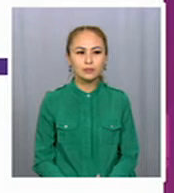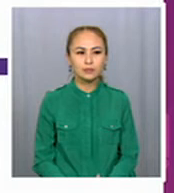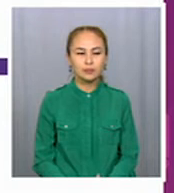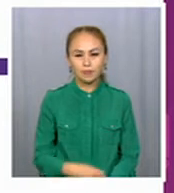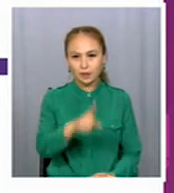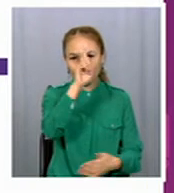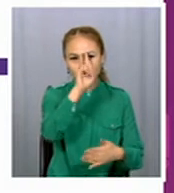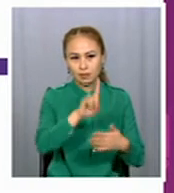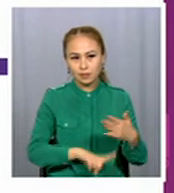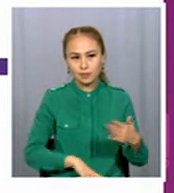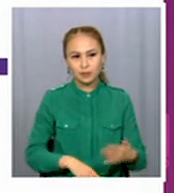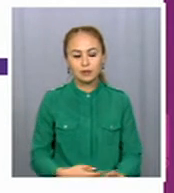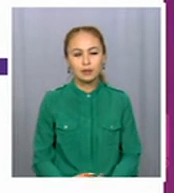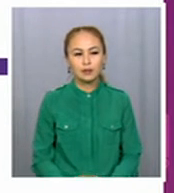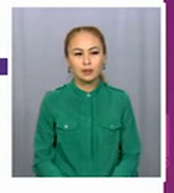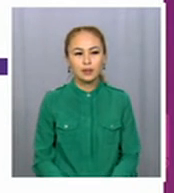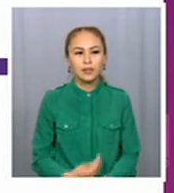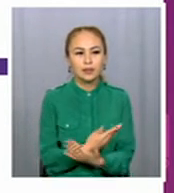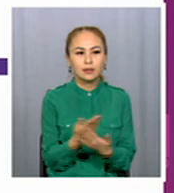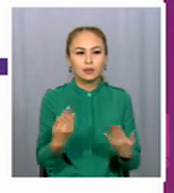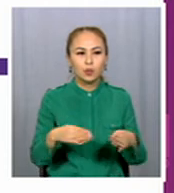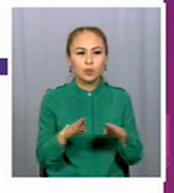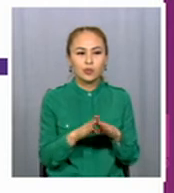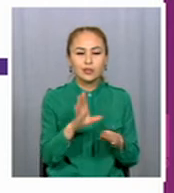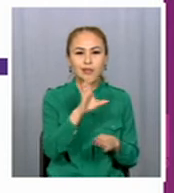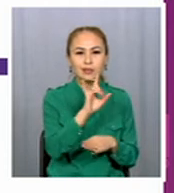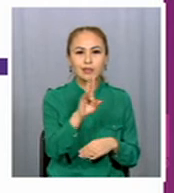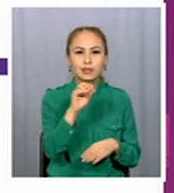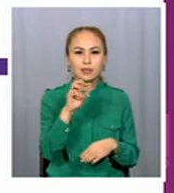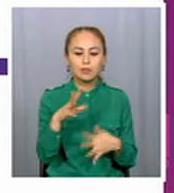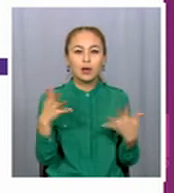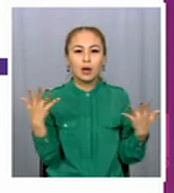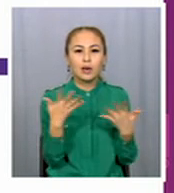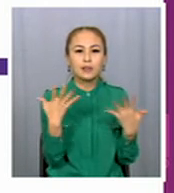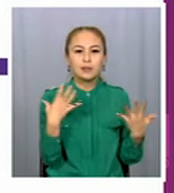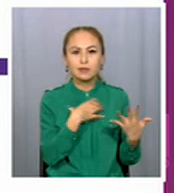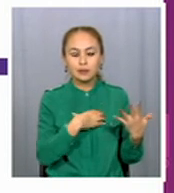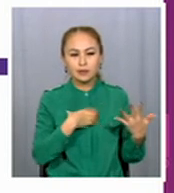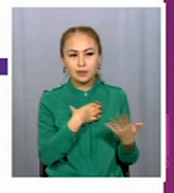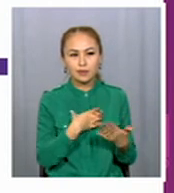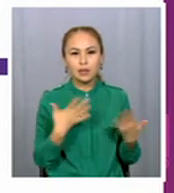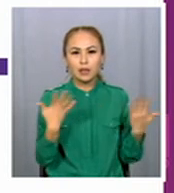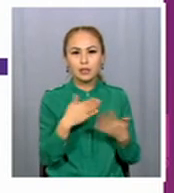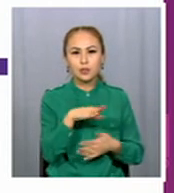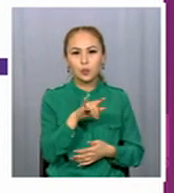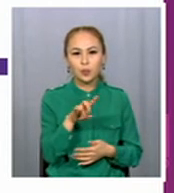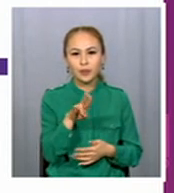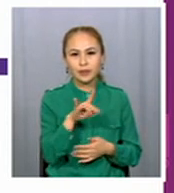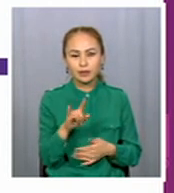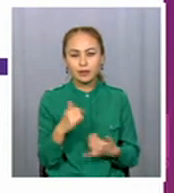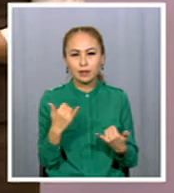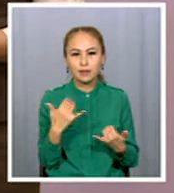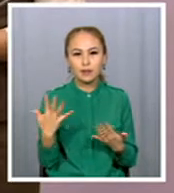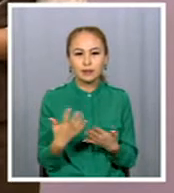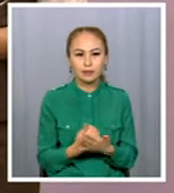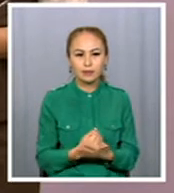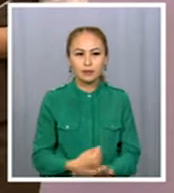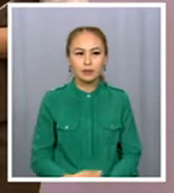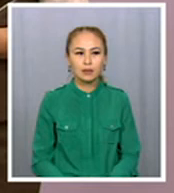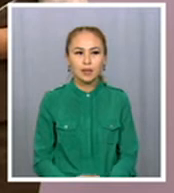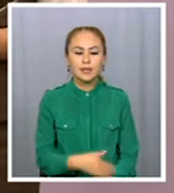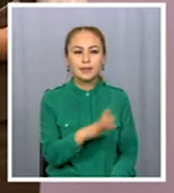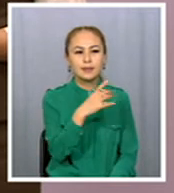сенімді. Енді осы сын есімдердің қайсы негізгі, қайсы туынды. Қазір анықтайық. Негізгі